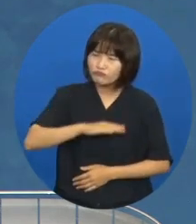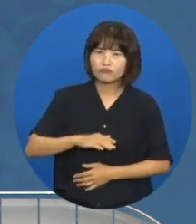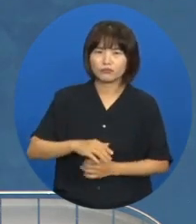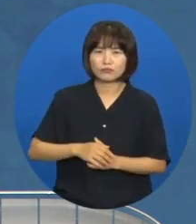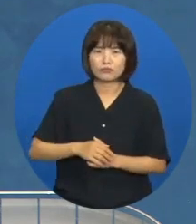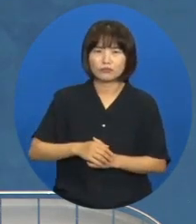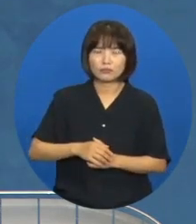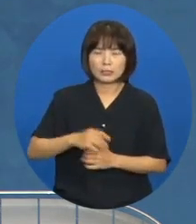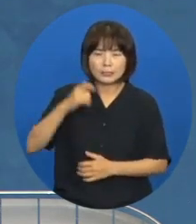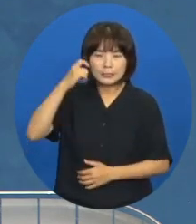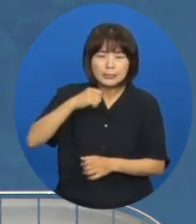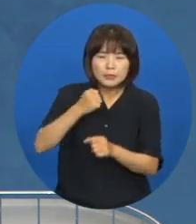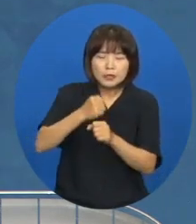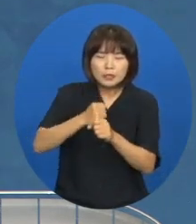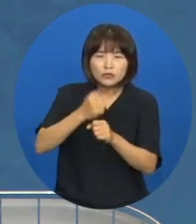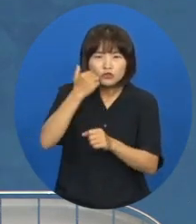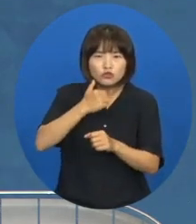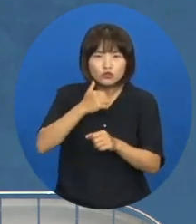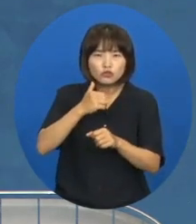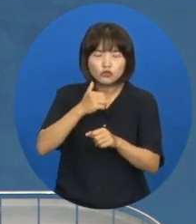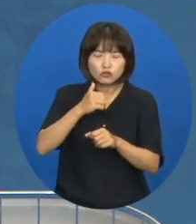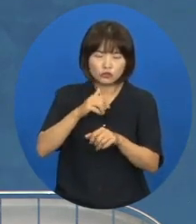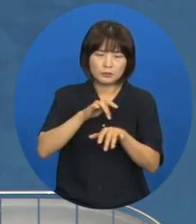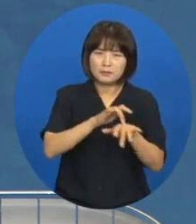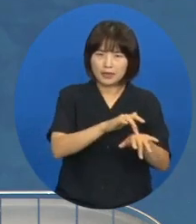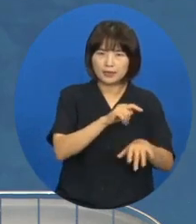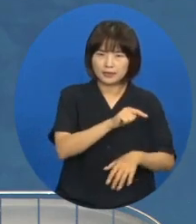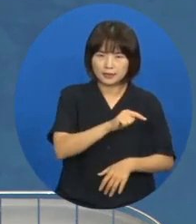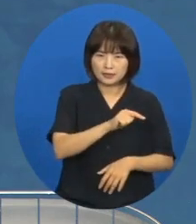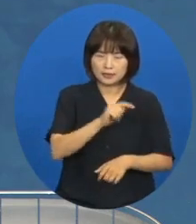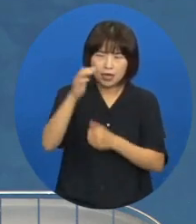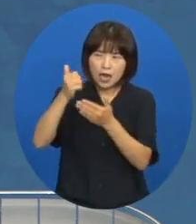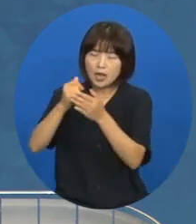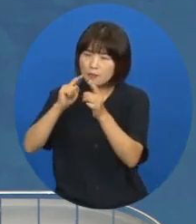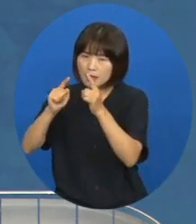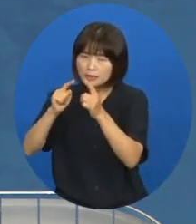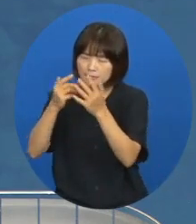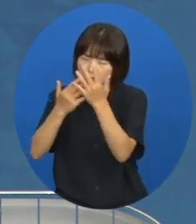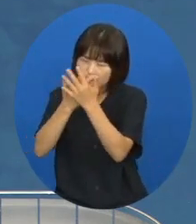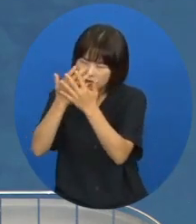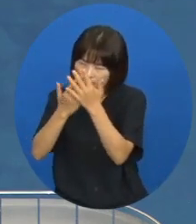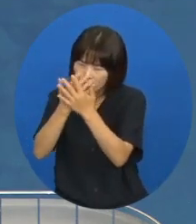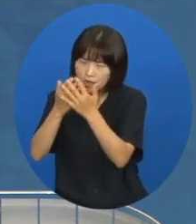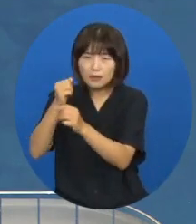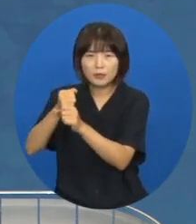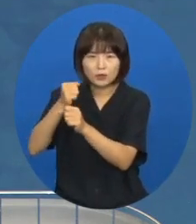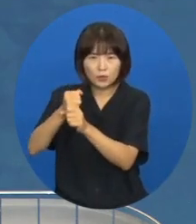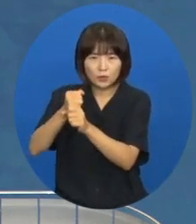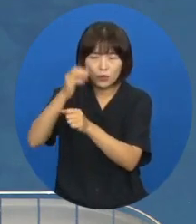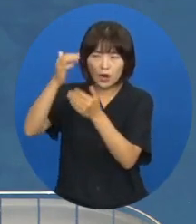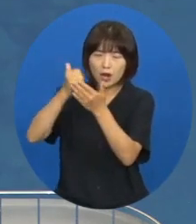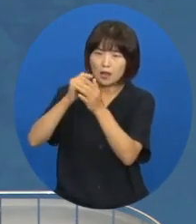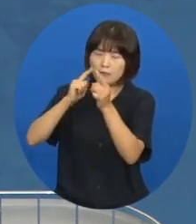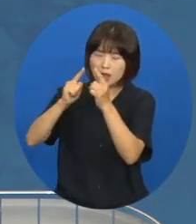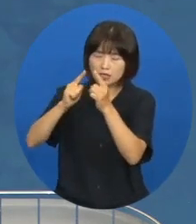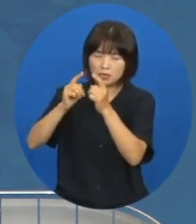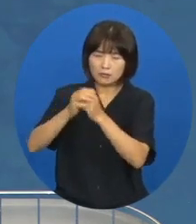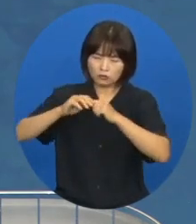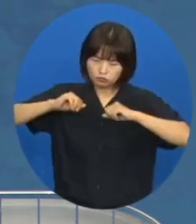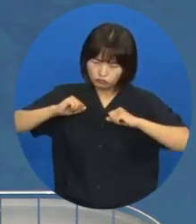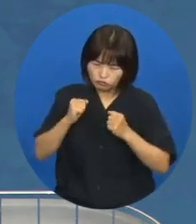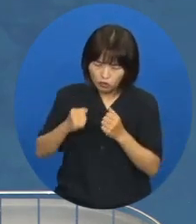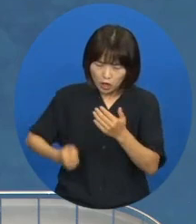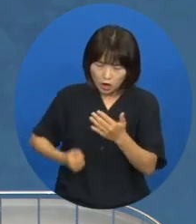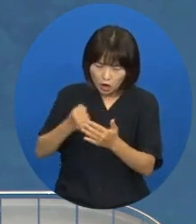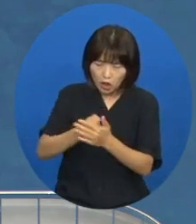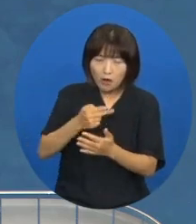이렇게 느끼게 만든 거예요. 하나님의 말씀은 애매하게 알고 하나님 말씀엔 절대 순종할 것에 대한 결단이 없었던